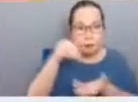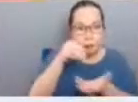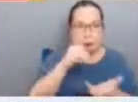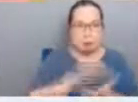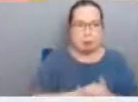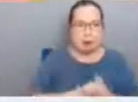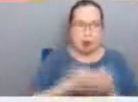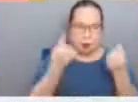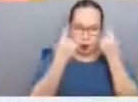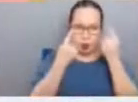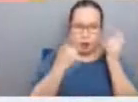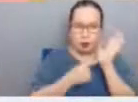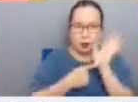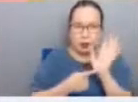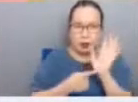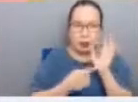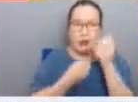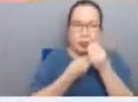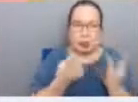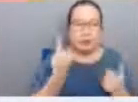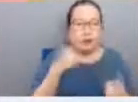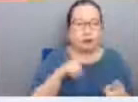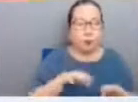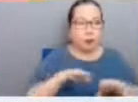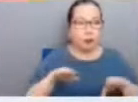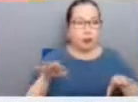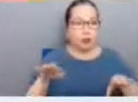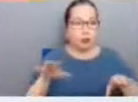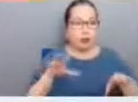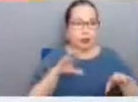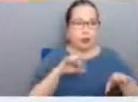dietary supplementation program.